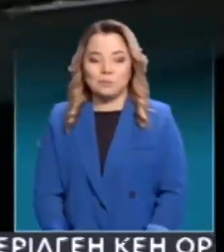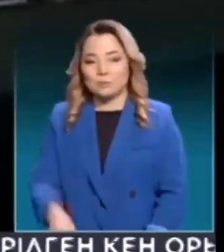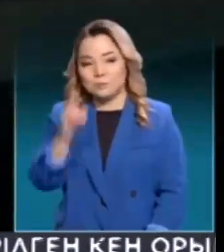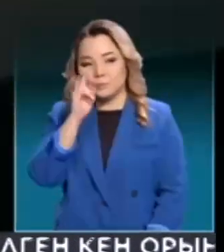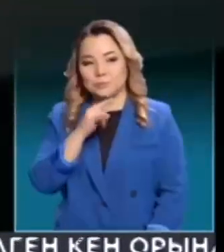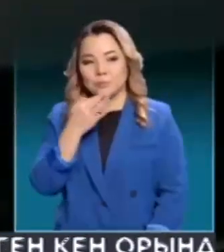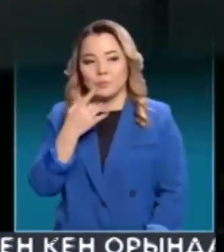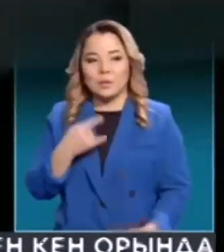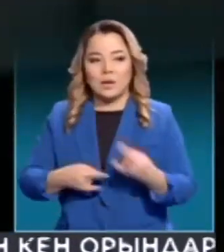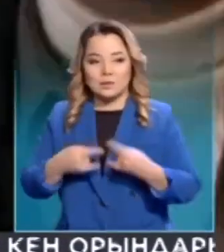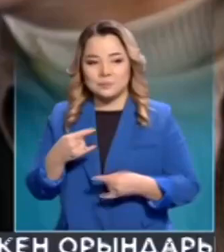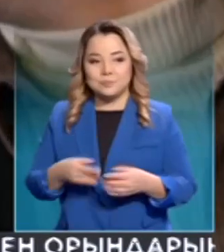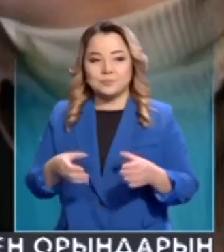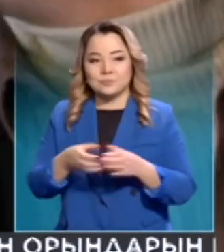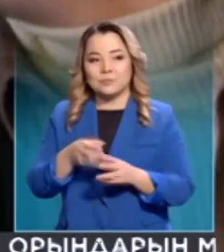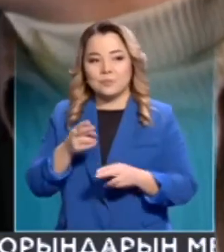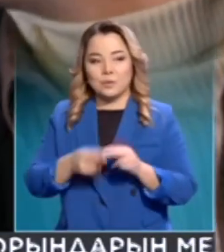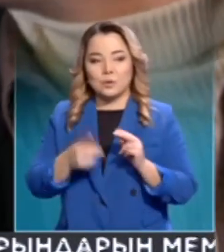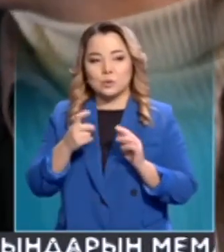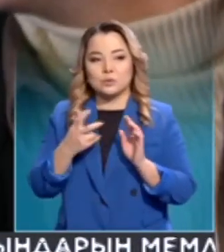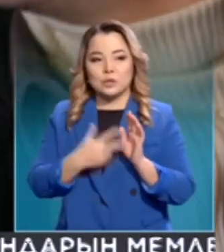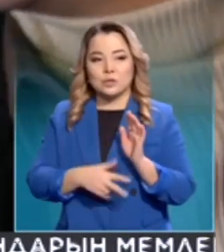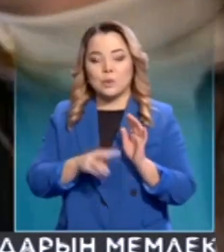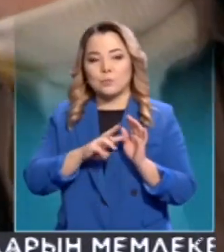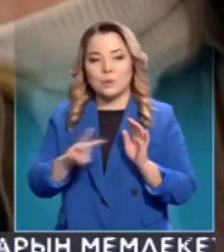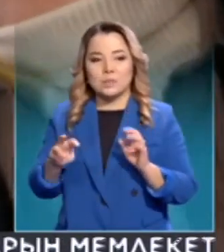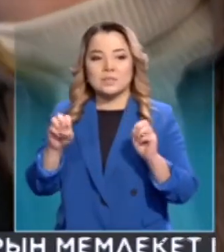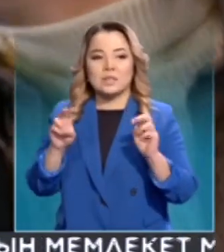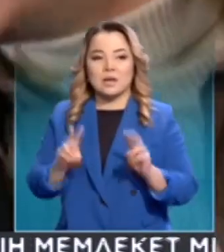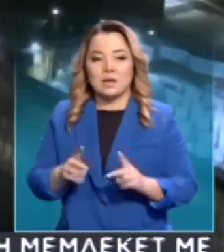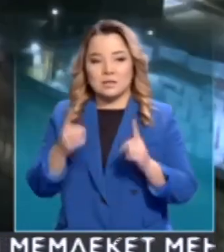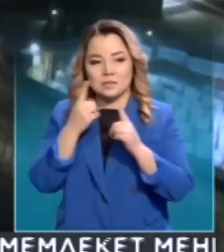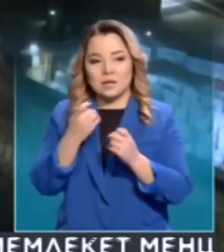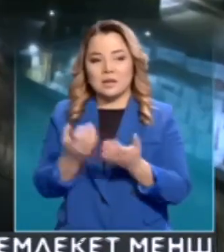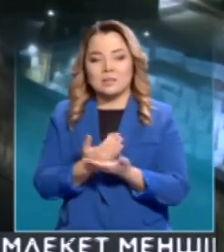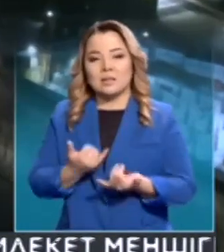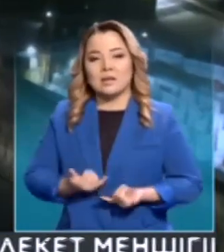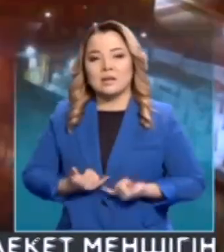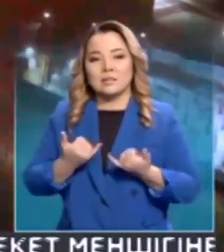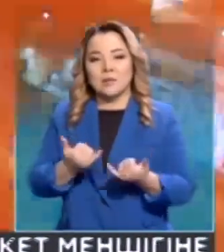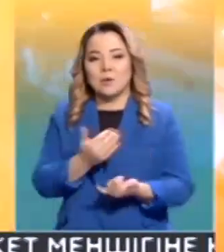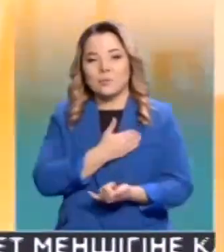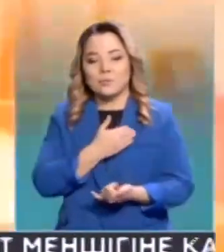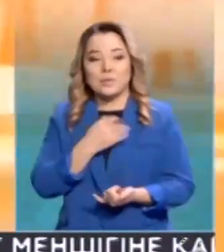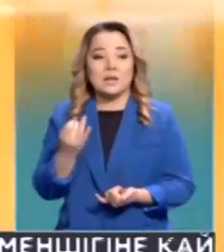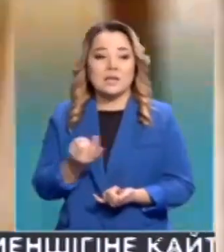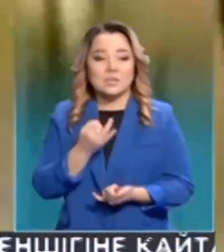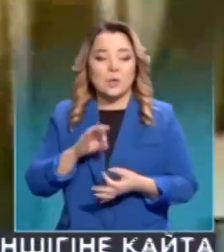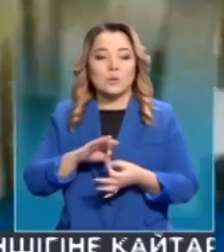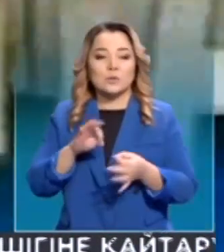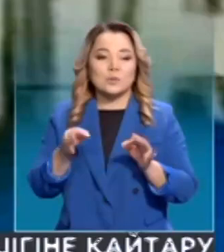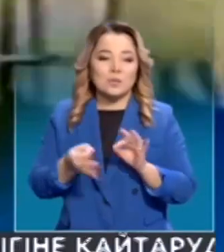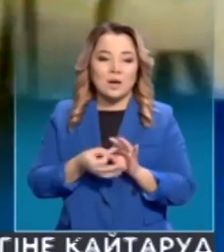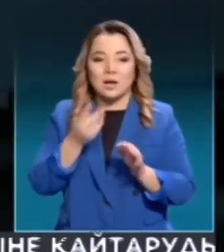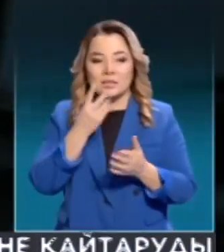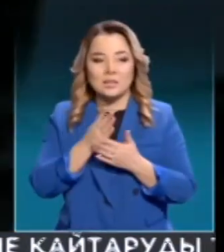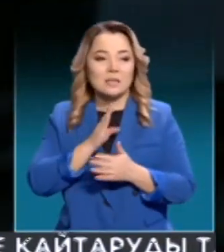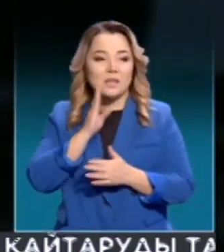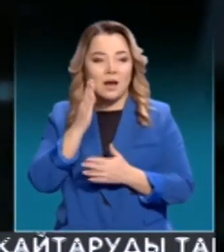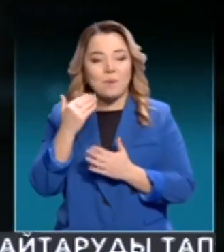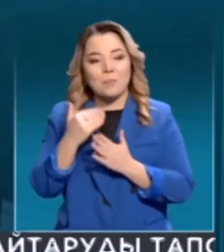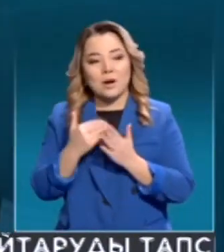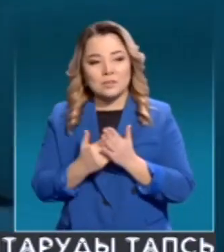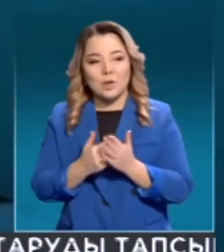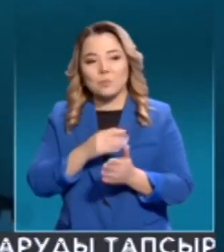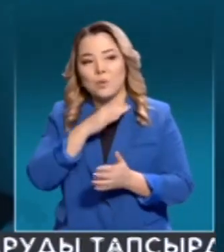Қазақстан ұлттық арнасы қазір ақпараттан кейін 180 минут деп аталатын арнайы хабарды назарларыңызға ұсынады. Онда қызығы мен қиындығы қатар жүретін таңғы бағдарлама